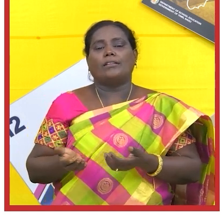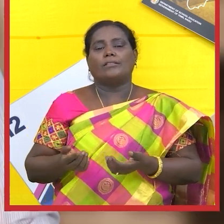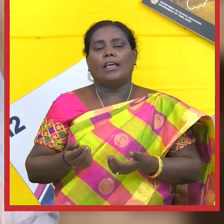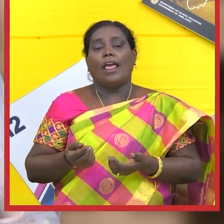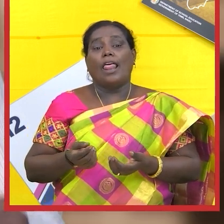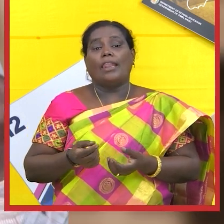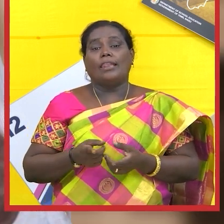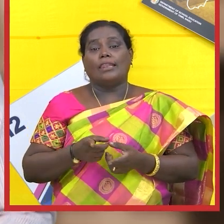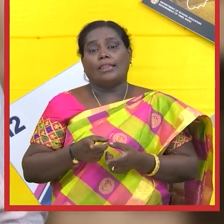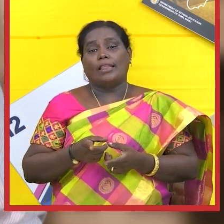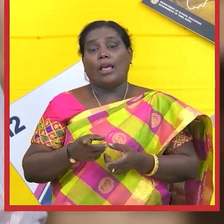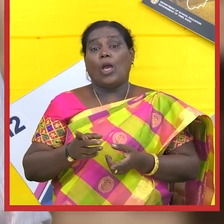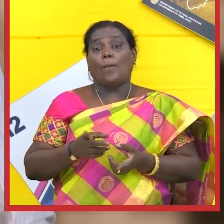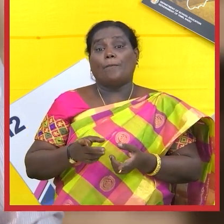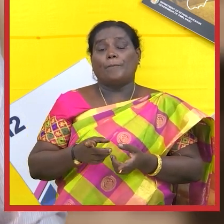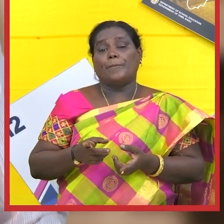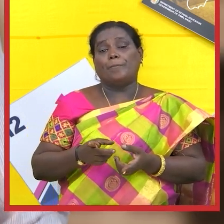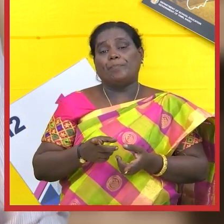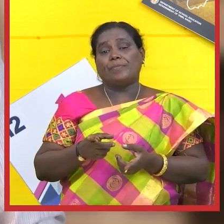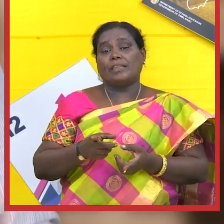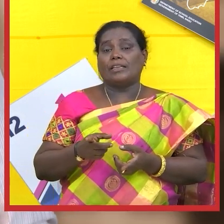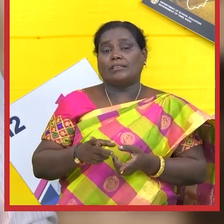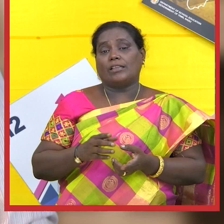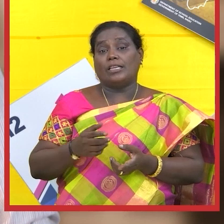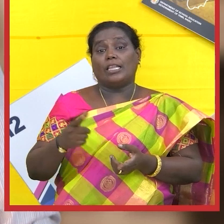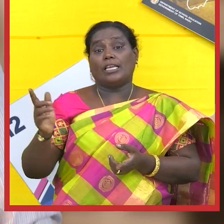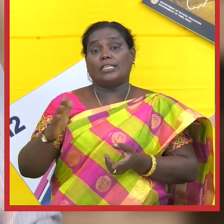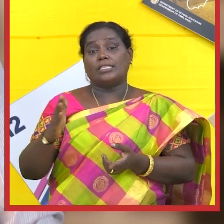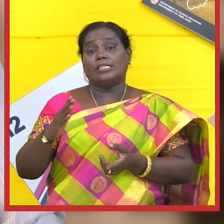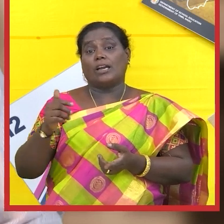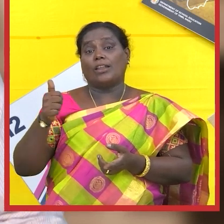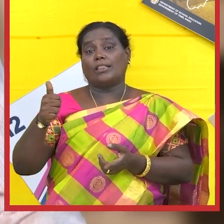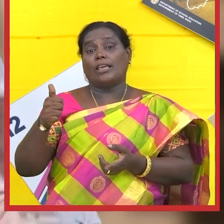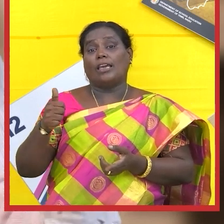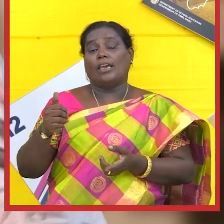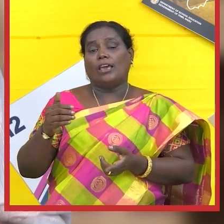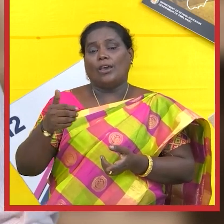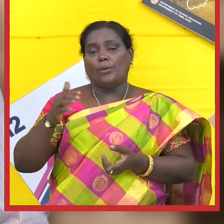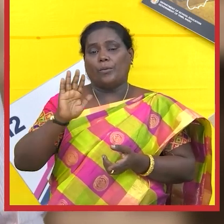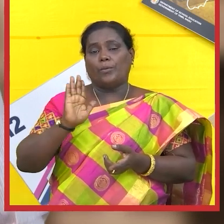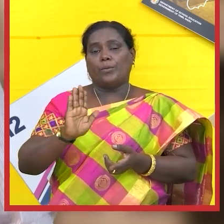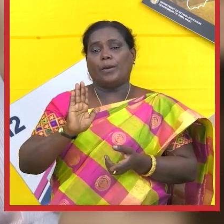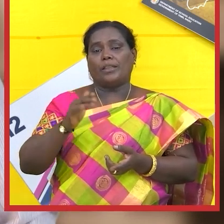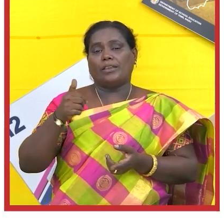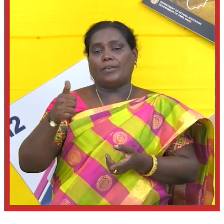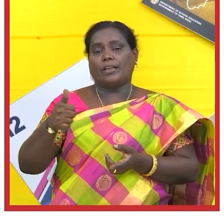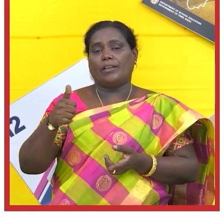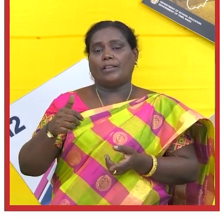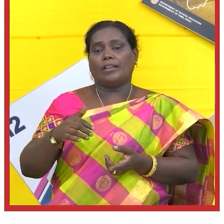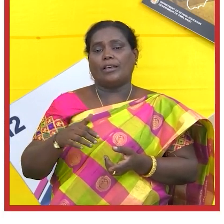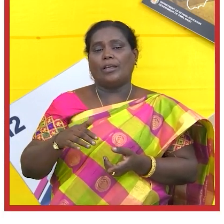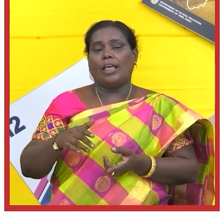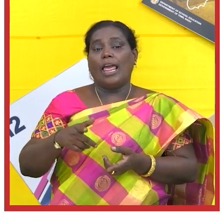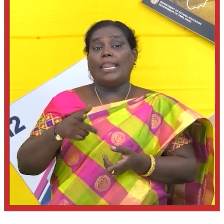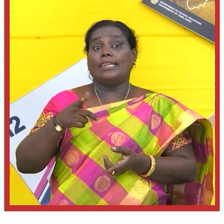வளர்ந்தவர்கள். அலமேலுமங்கை தாயார் அம்மாள் அவர்கள் நீதிக்கட்சி காலத்திலே நீதிக்கட்சியின் பொழுது நீதிக்கட்சி உருவாக்கியவர்கள் உருவாகும் என்று சொல்லலாம்.